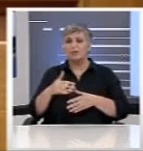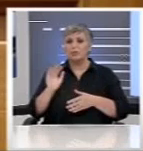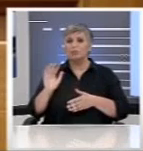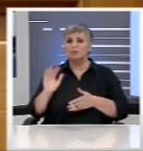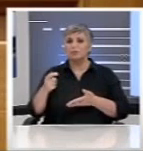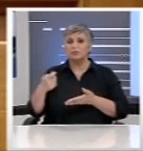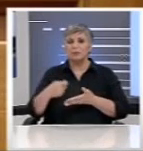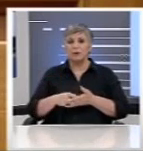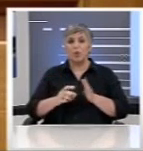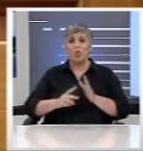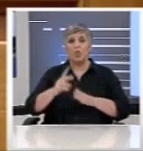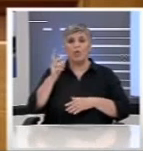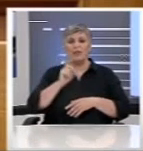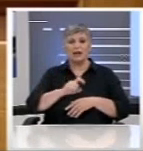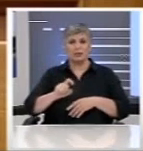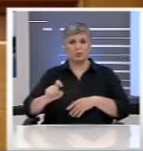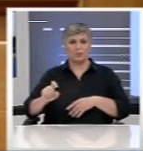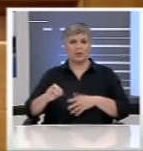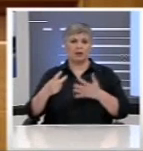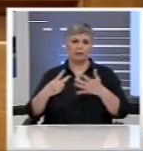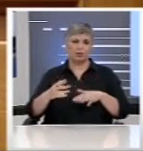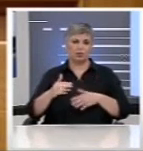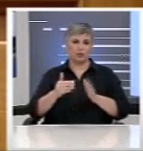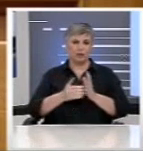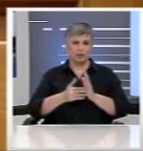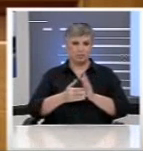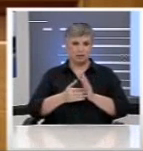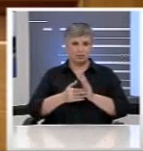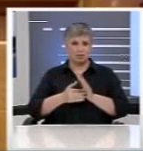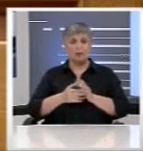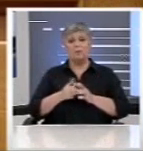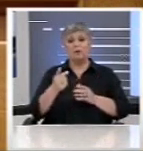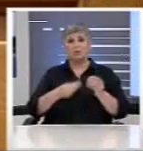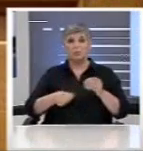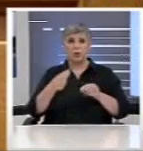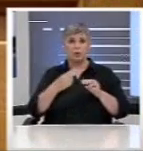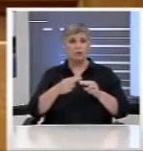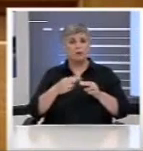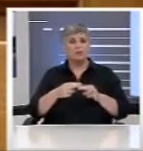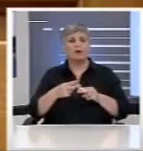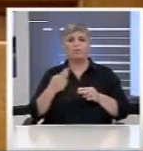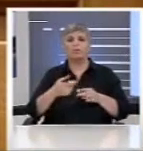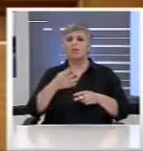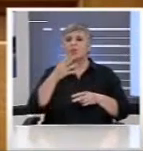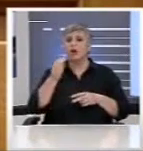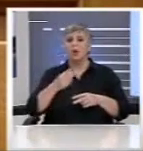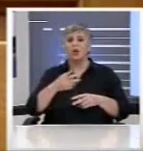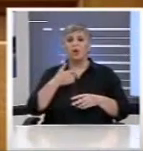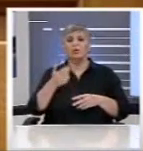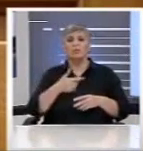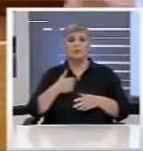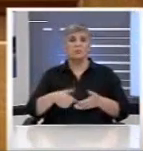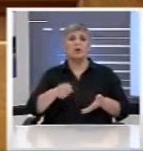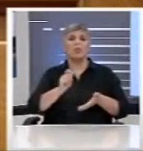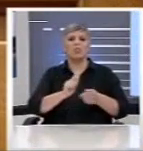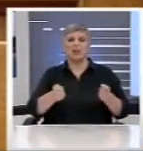12.710.000. Και το σημαντικότερο, γιατί μιλήσατε για κατάρρευση των ελεκτικών μηχανισμών, ότι έχουμε σηκώσει τα μολύβια, ότι τους